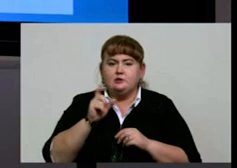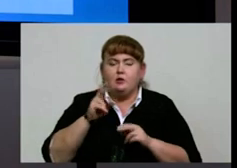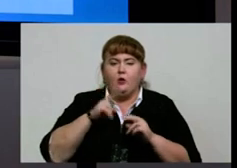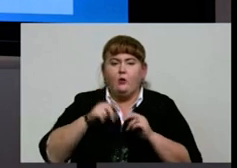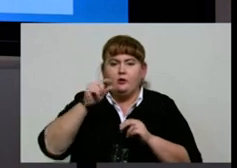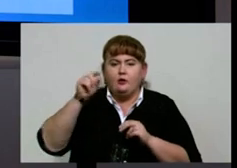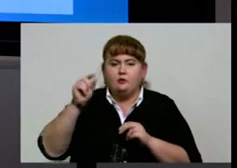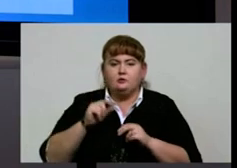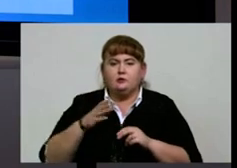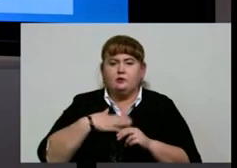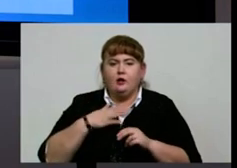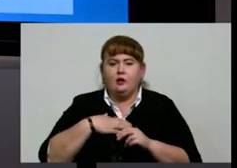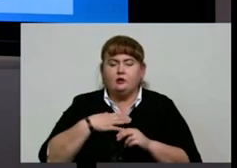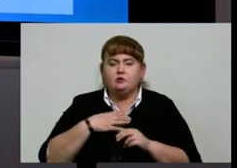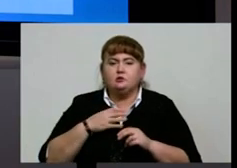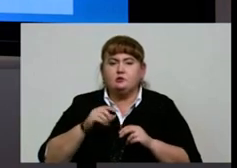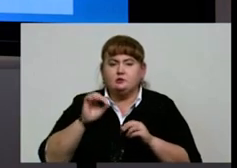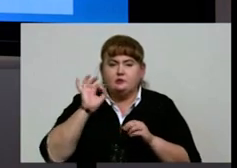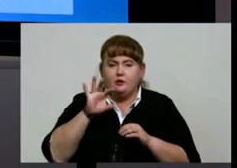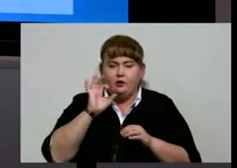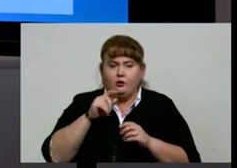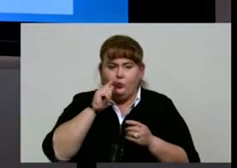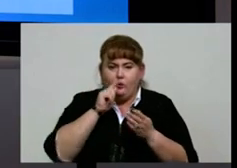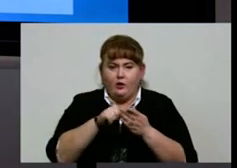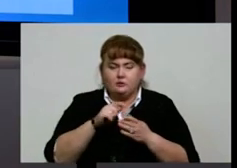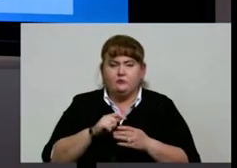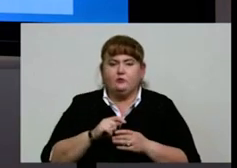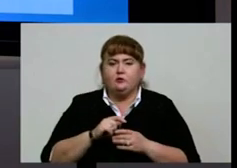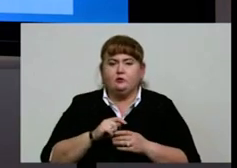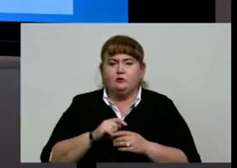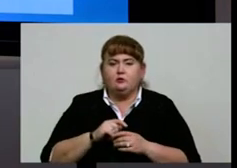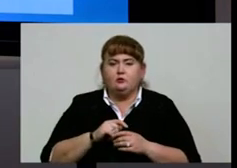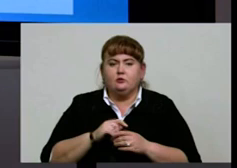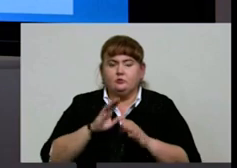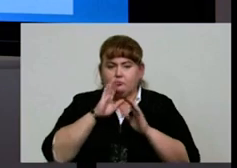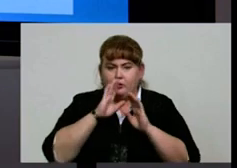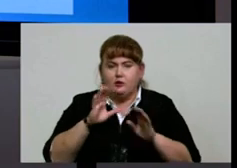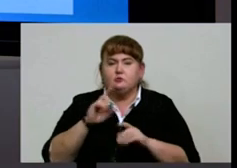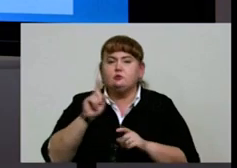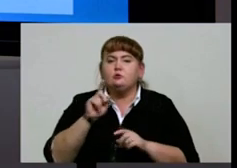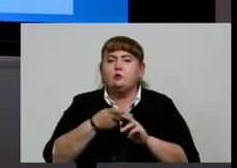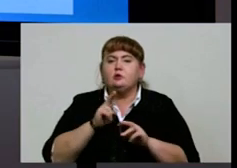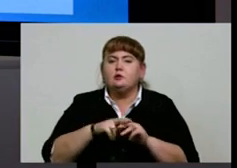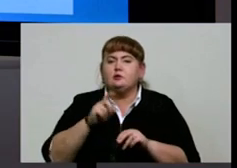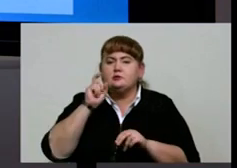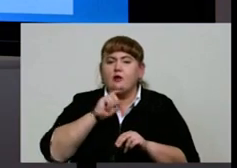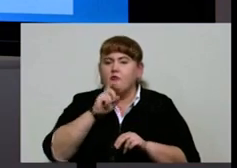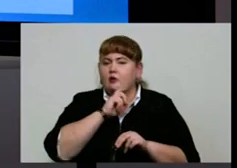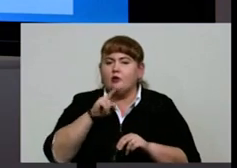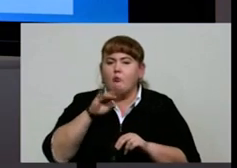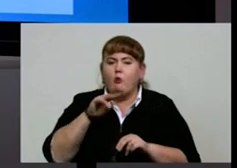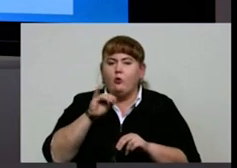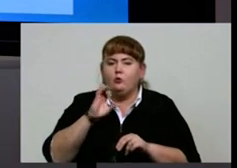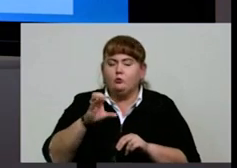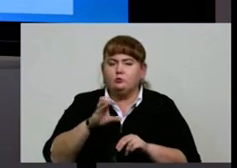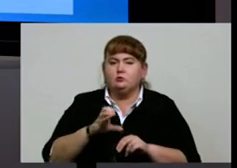конец нашей магнитной стрелки указывает на северный полюс планеты Земля. Также